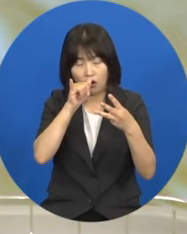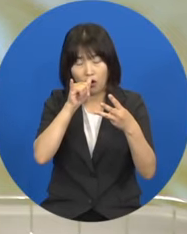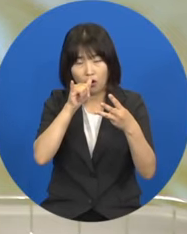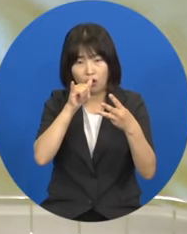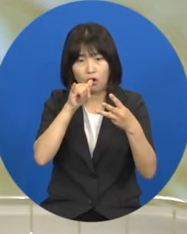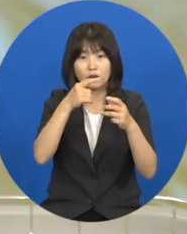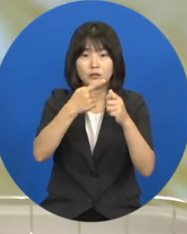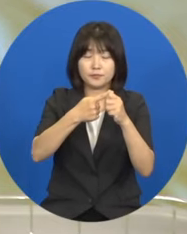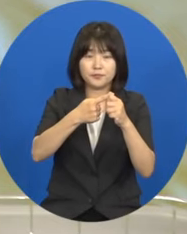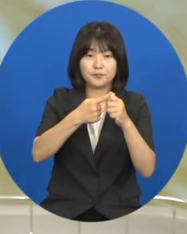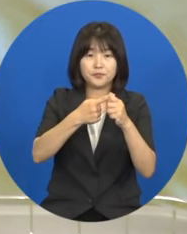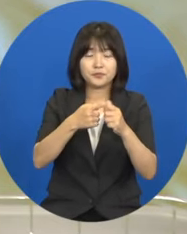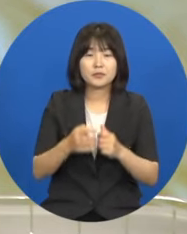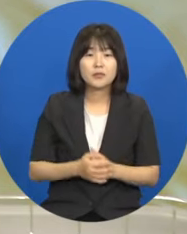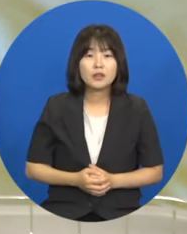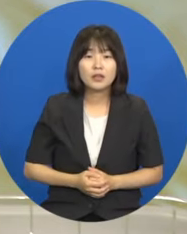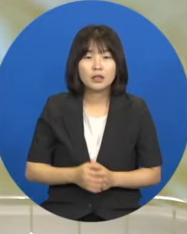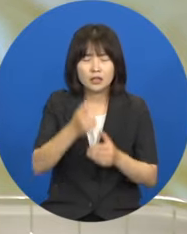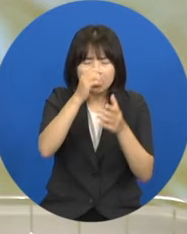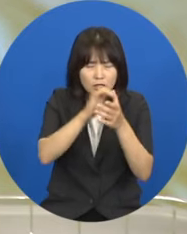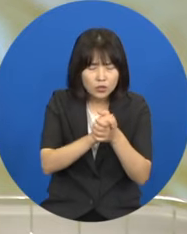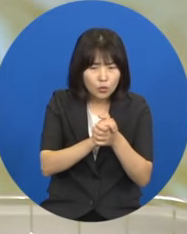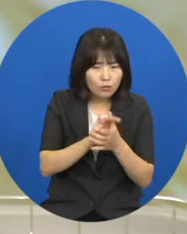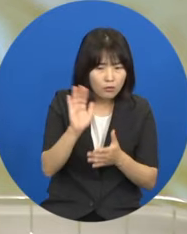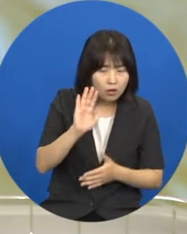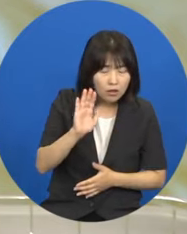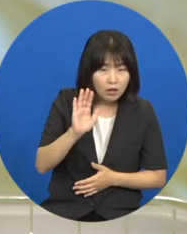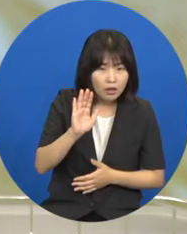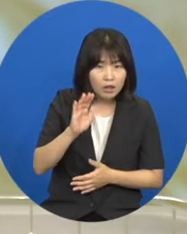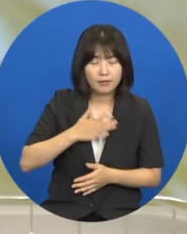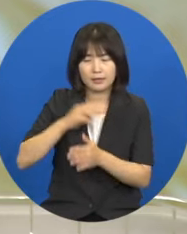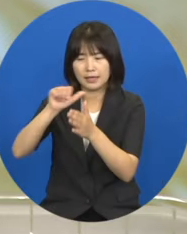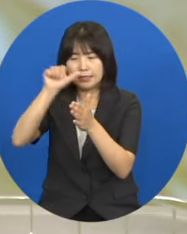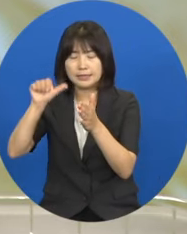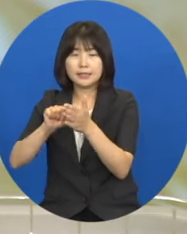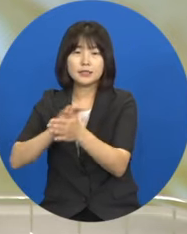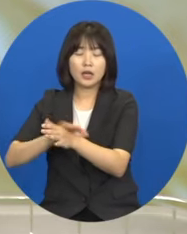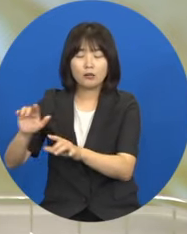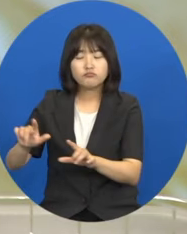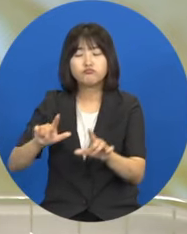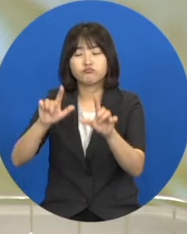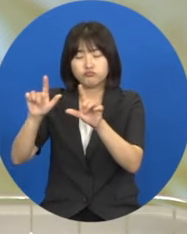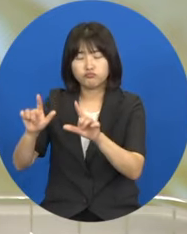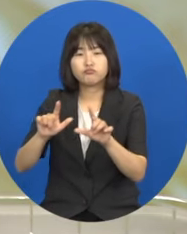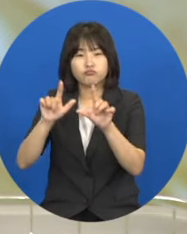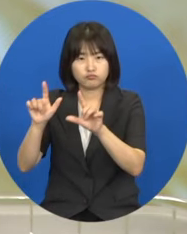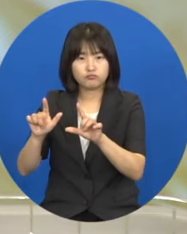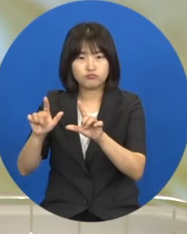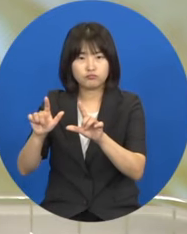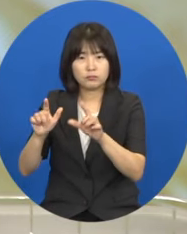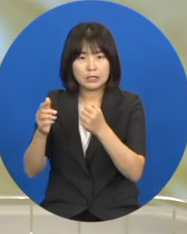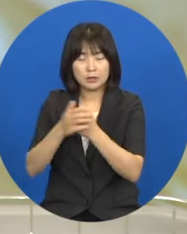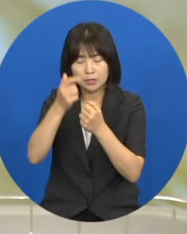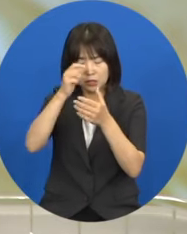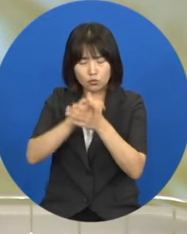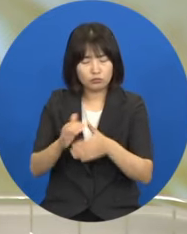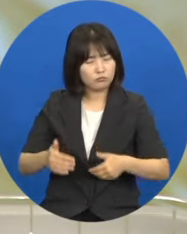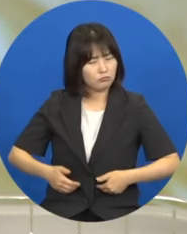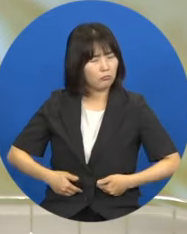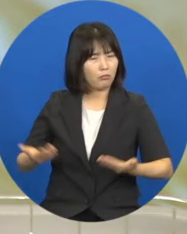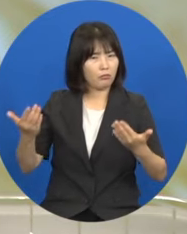첫 번째, 기도하지 않아도 내 인생이 잘 사라지는 것 같으니까 기도가 필요하지